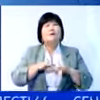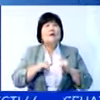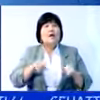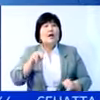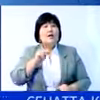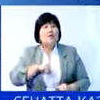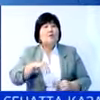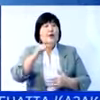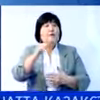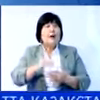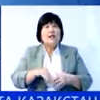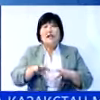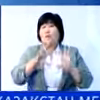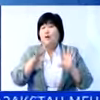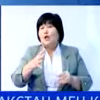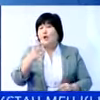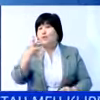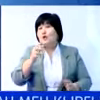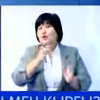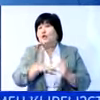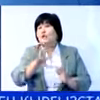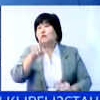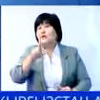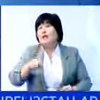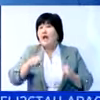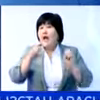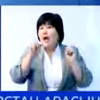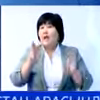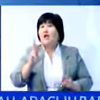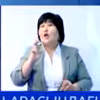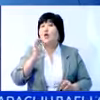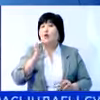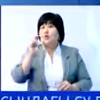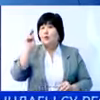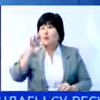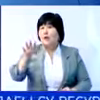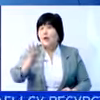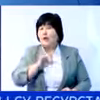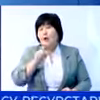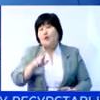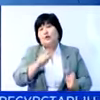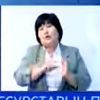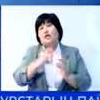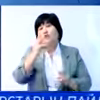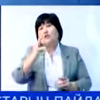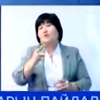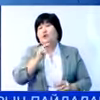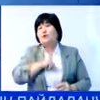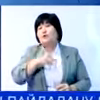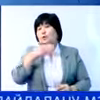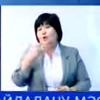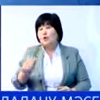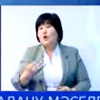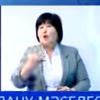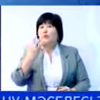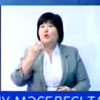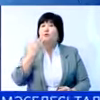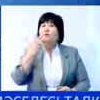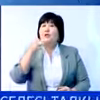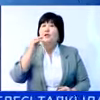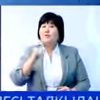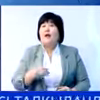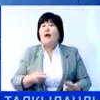еңбек бағдарламасы бойынша 585 адам арнайы курстан өткен болатын. Соның ішінде 73 жұмыссыз жас 505 мың теңге